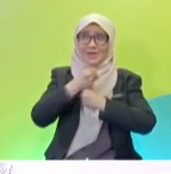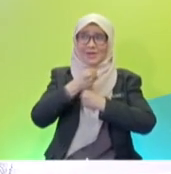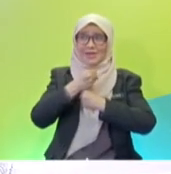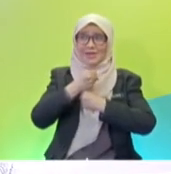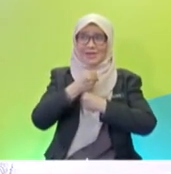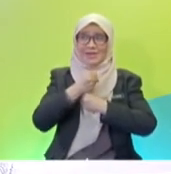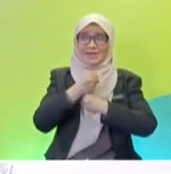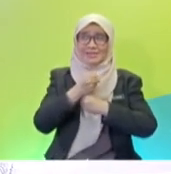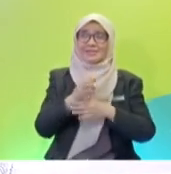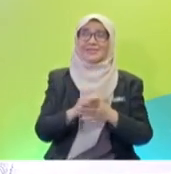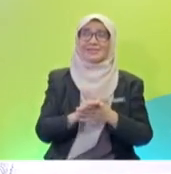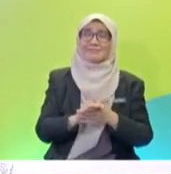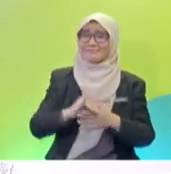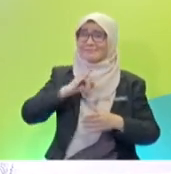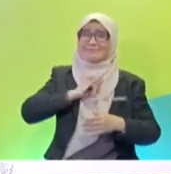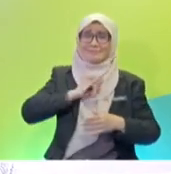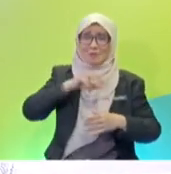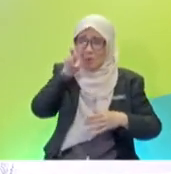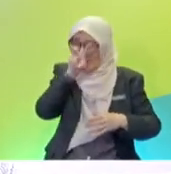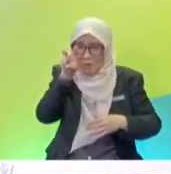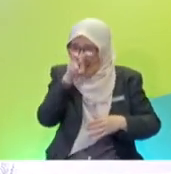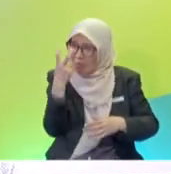tak jumpa ke?